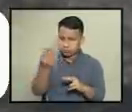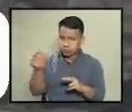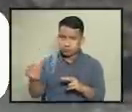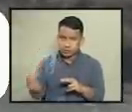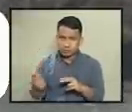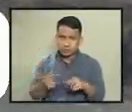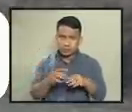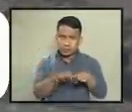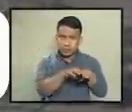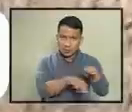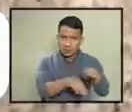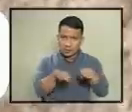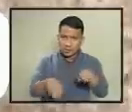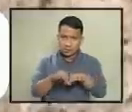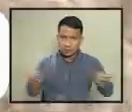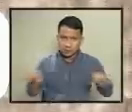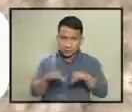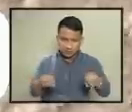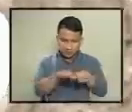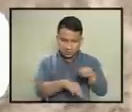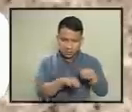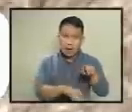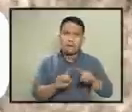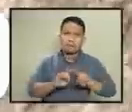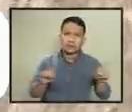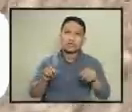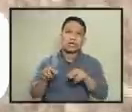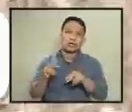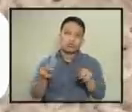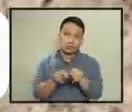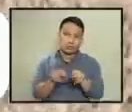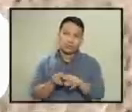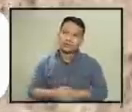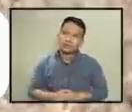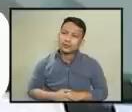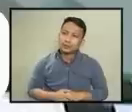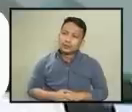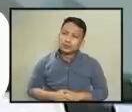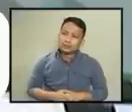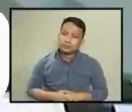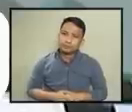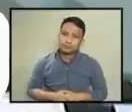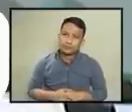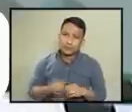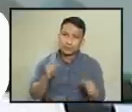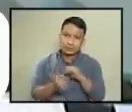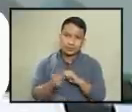lupa sa paligid mismo ng bulkan. Pero normal lang daw ang mga ito. These are really the geomorphic changes or